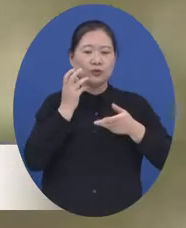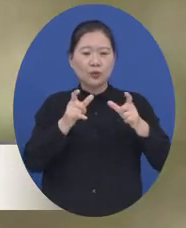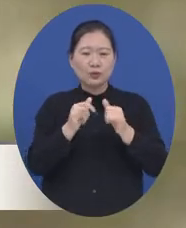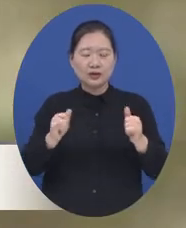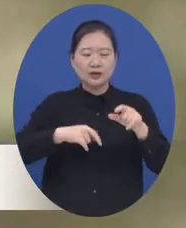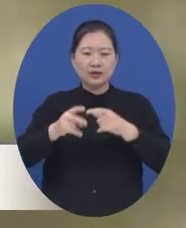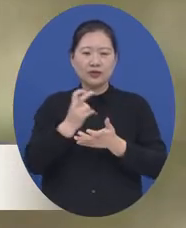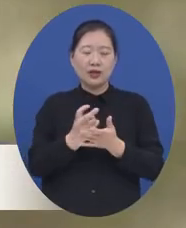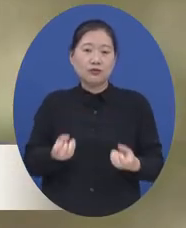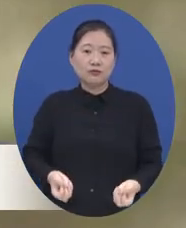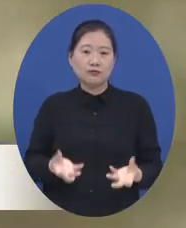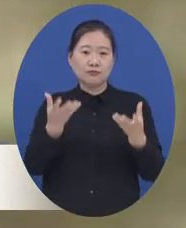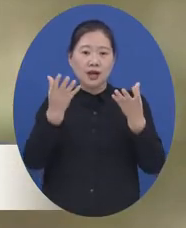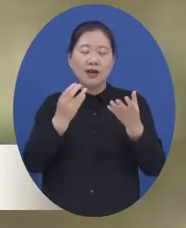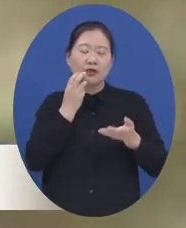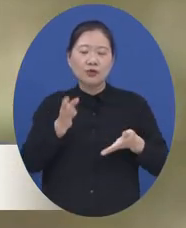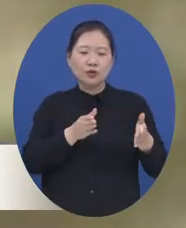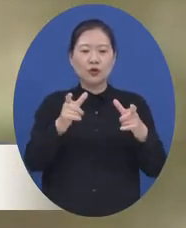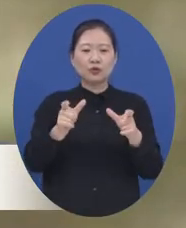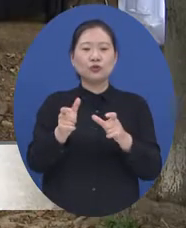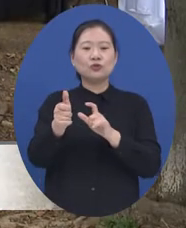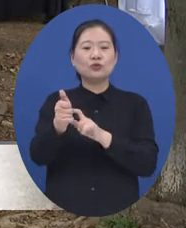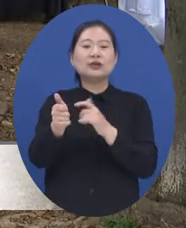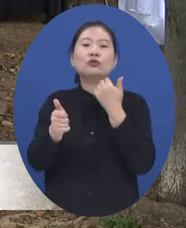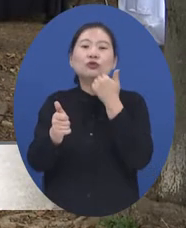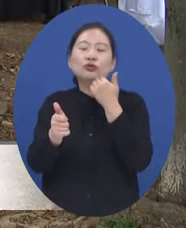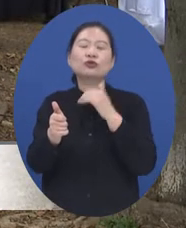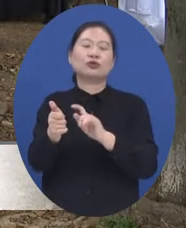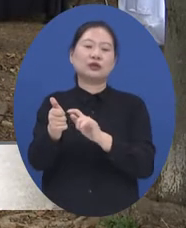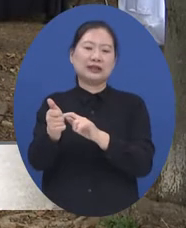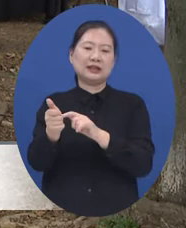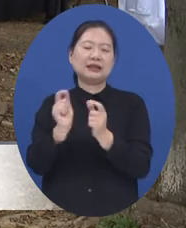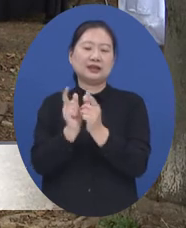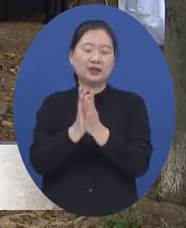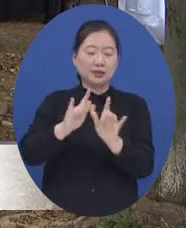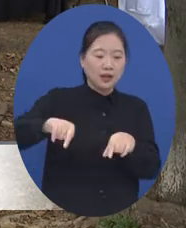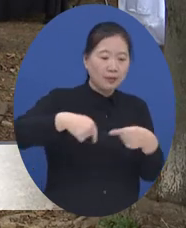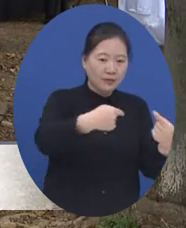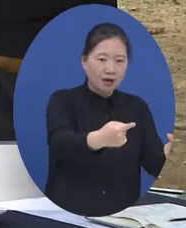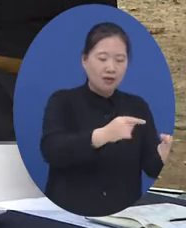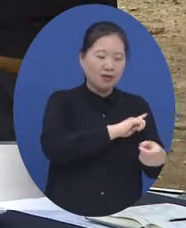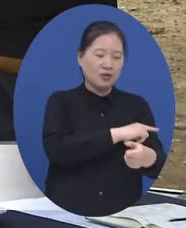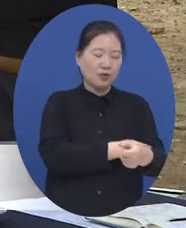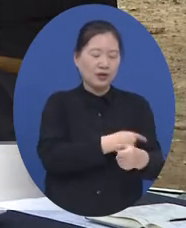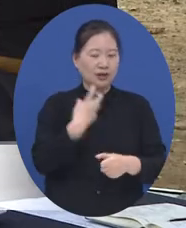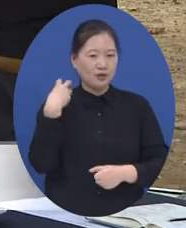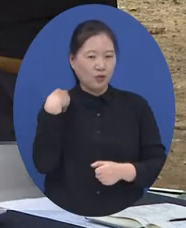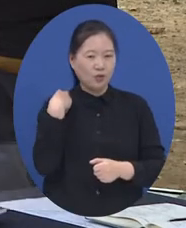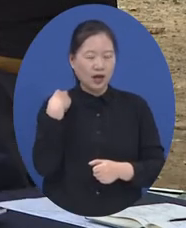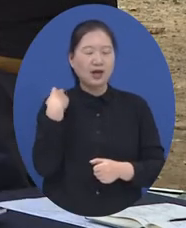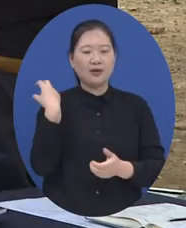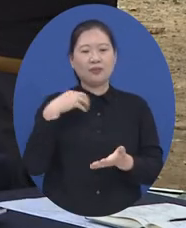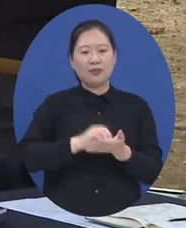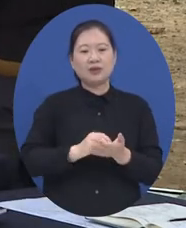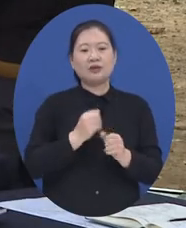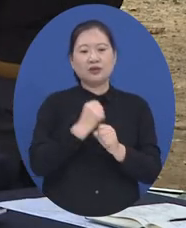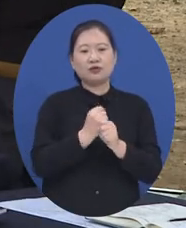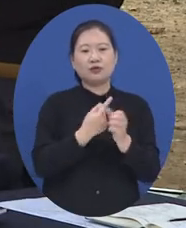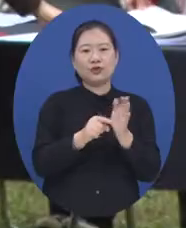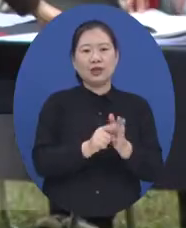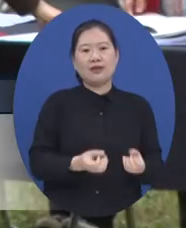정책 주제는 경우 레 주인도 비리 직접 정책 수립에 참여할 수 있는 권한과 역할을 자주 기 위한 행사였다